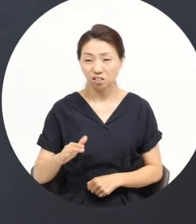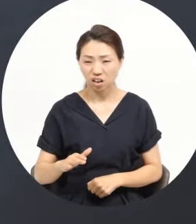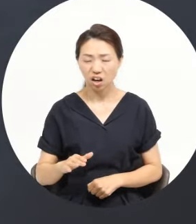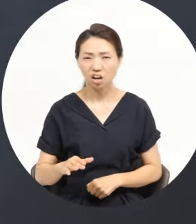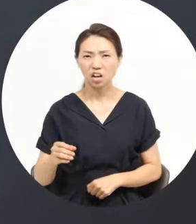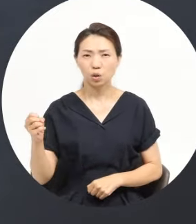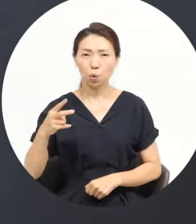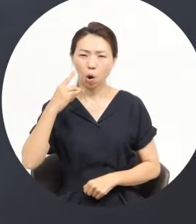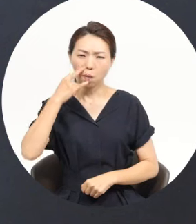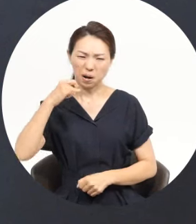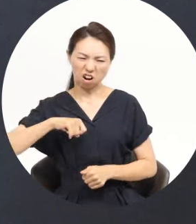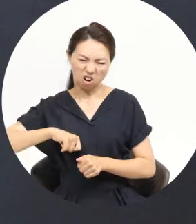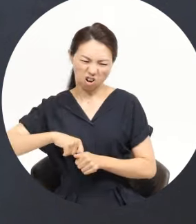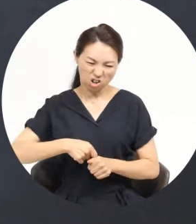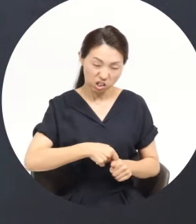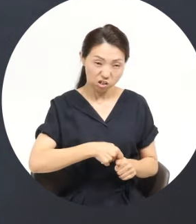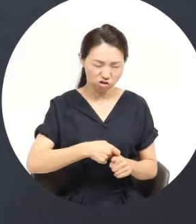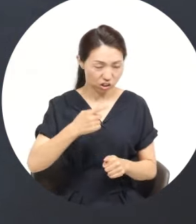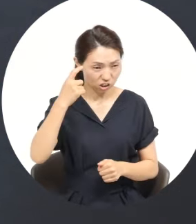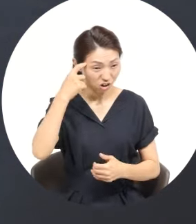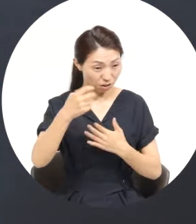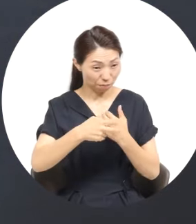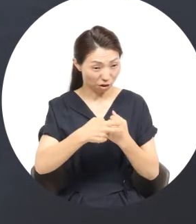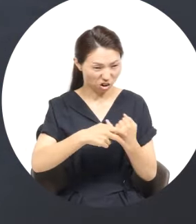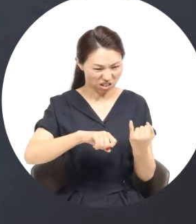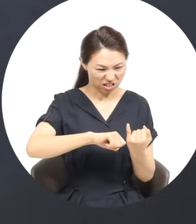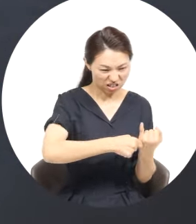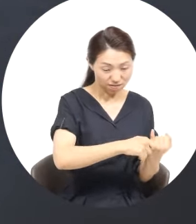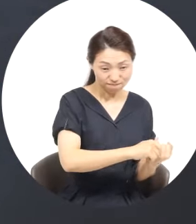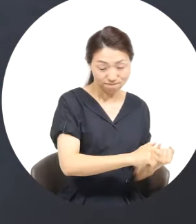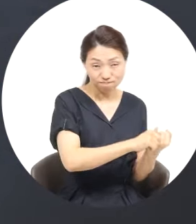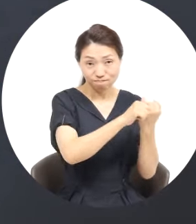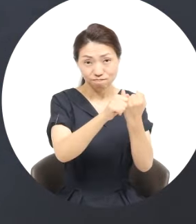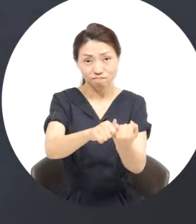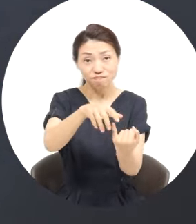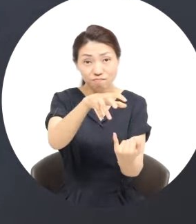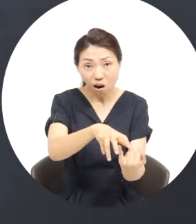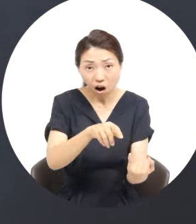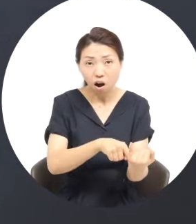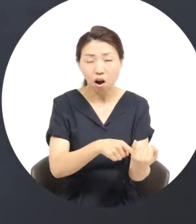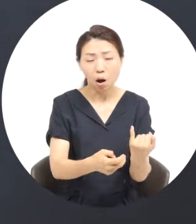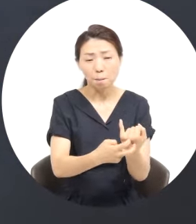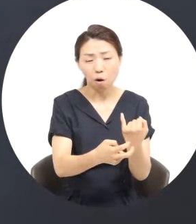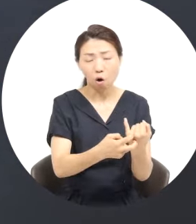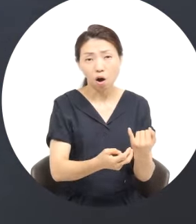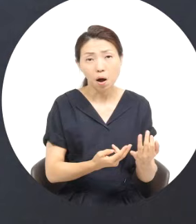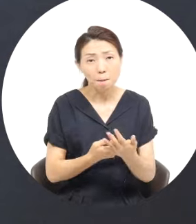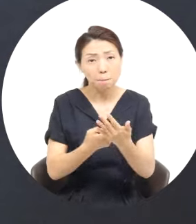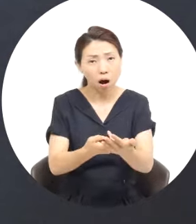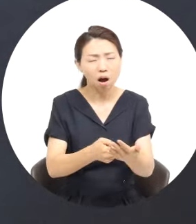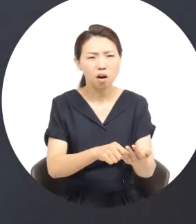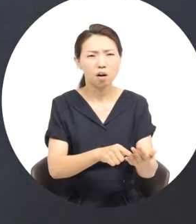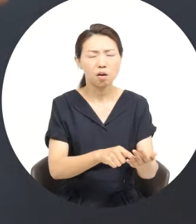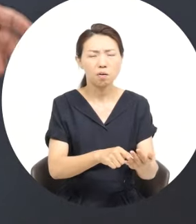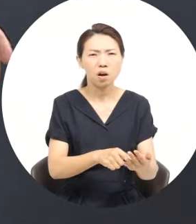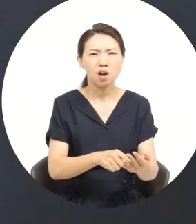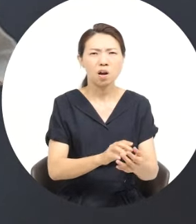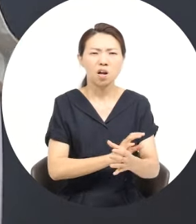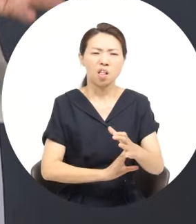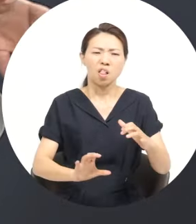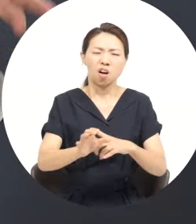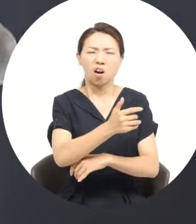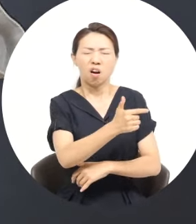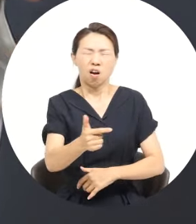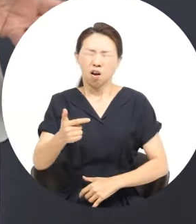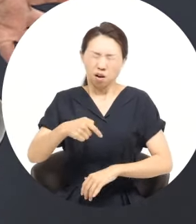또 자기가 강제로 입원을 시키면 이건 또 엄청난 상처를 입고 저항이 된다. 그러니까